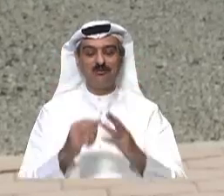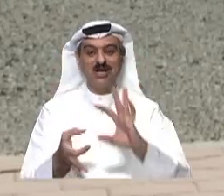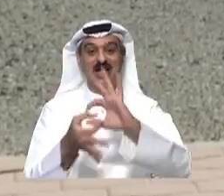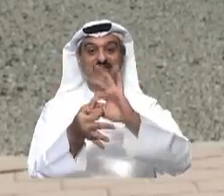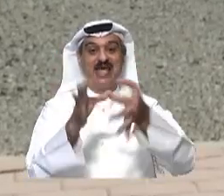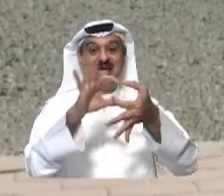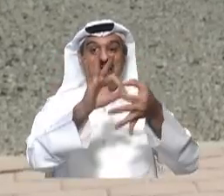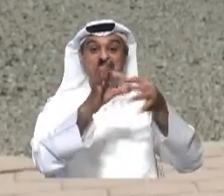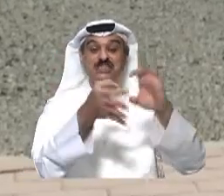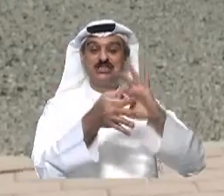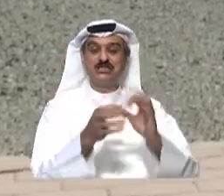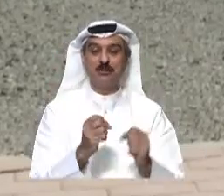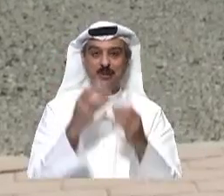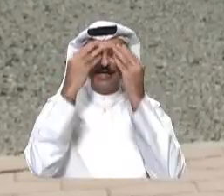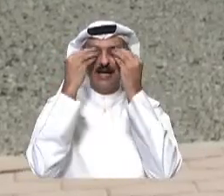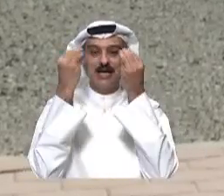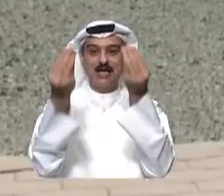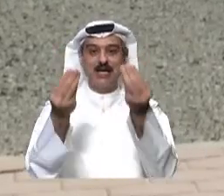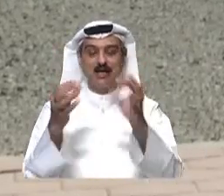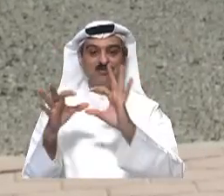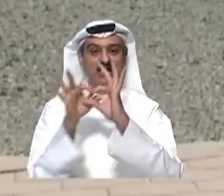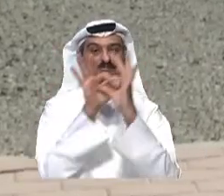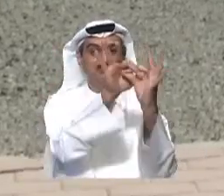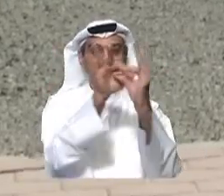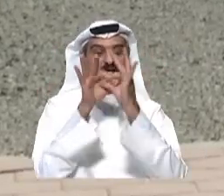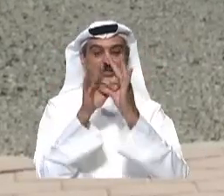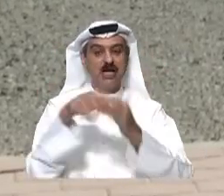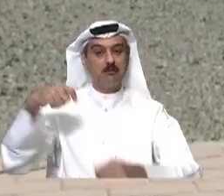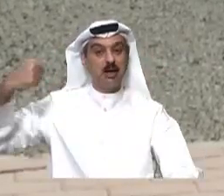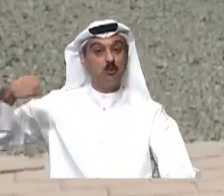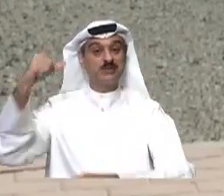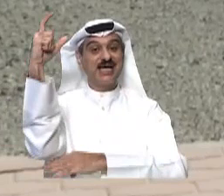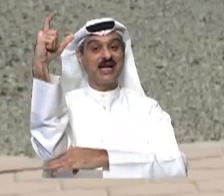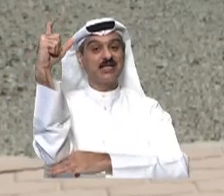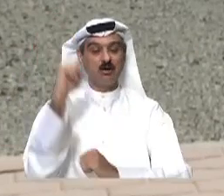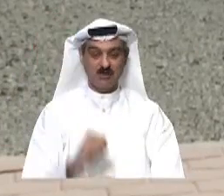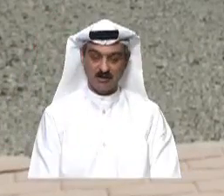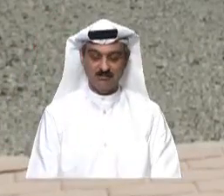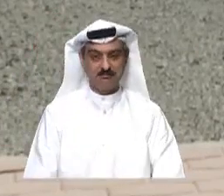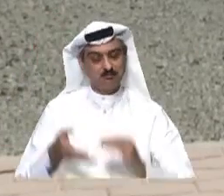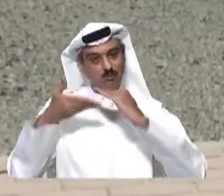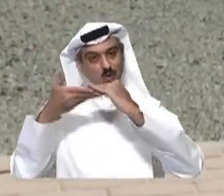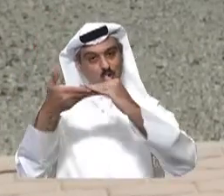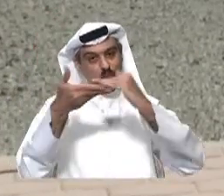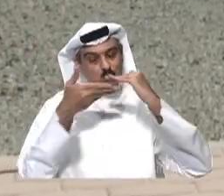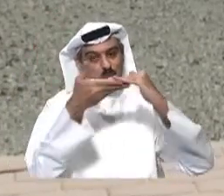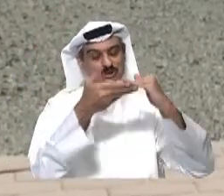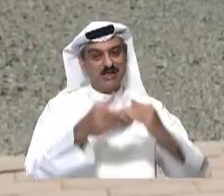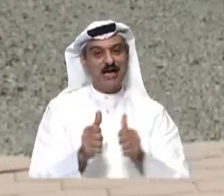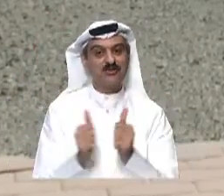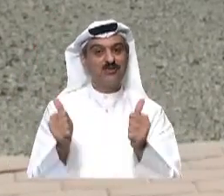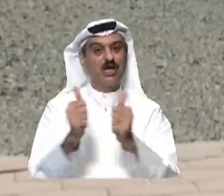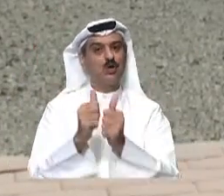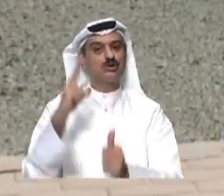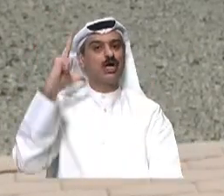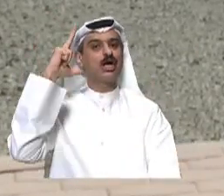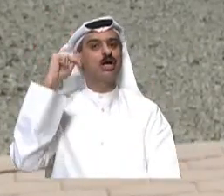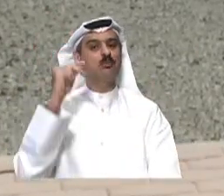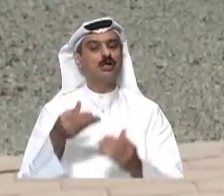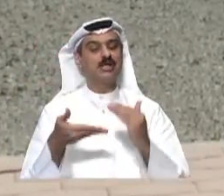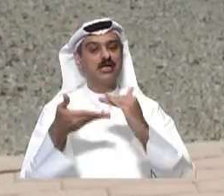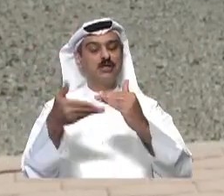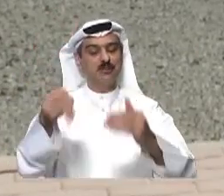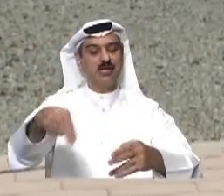منهاج الخيرية بالتعاون مع الأمانة العامة للأوقاف في سبيل مساعدة الأسر المحتاجة والمتعففة في